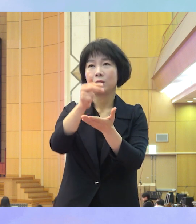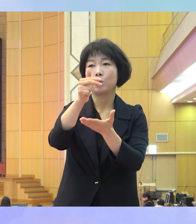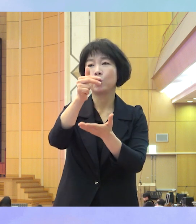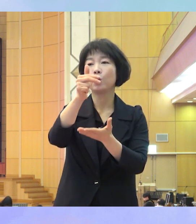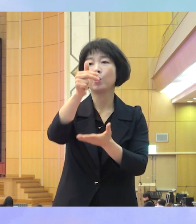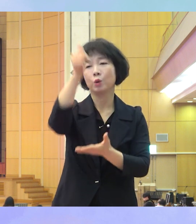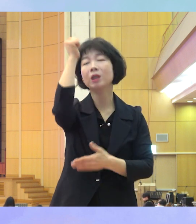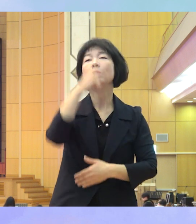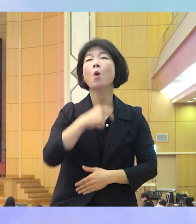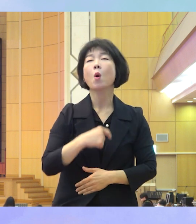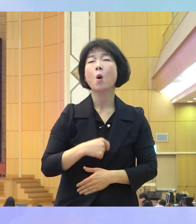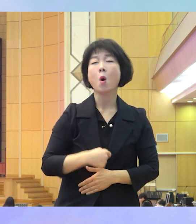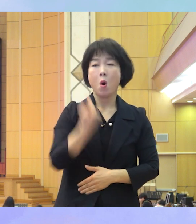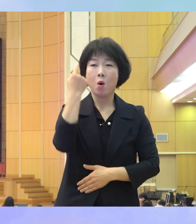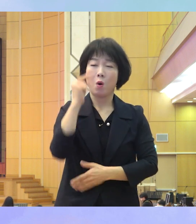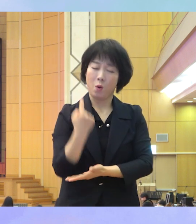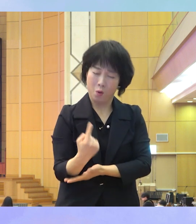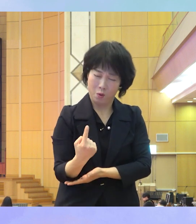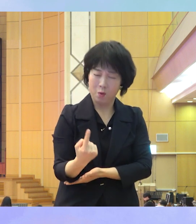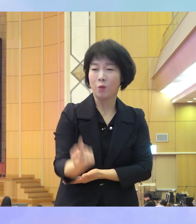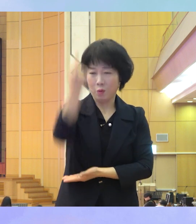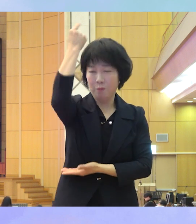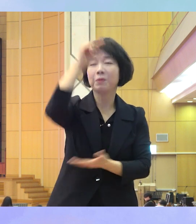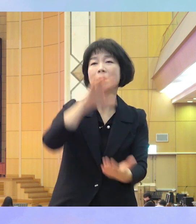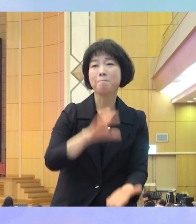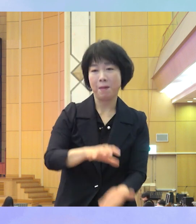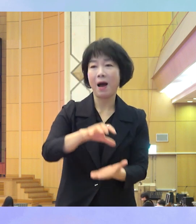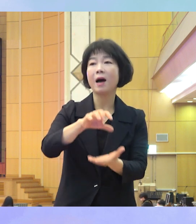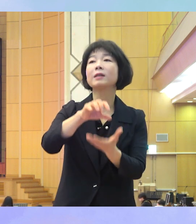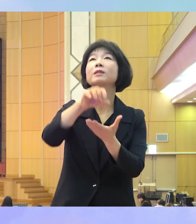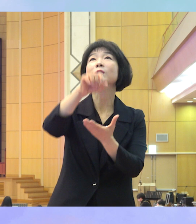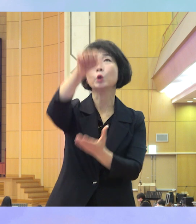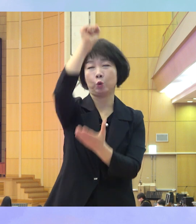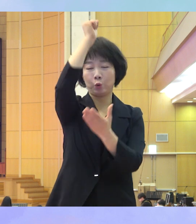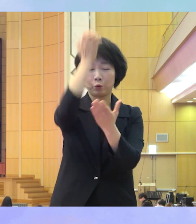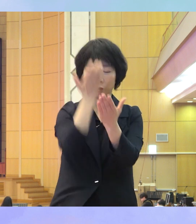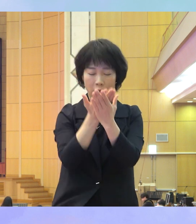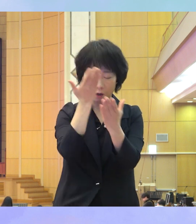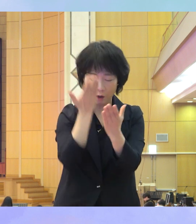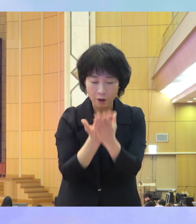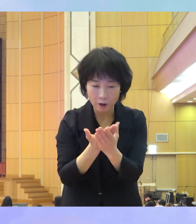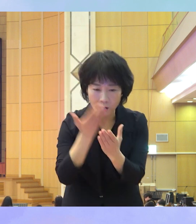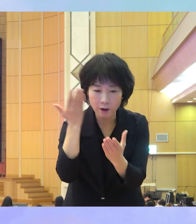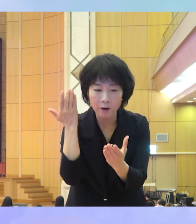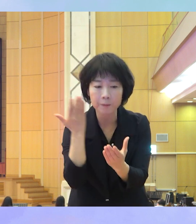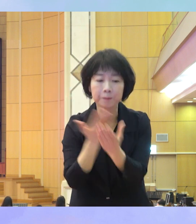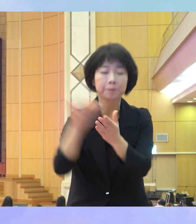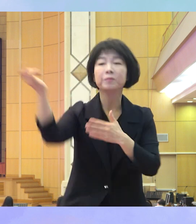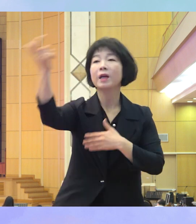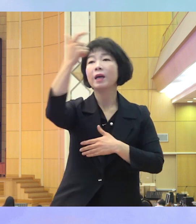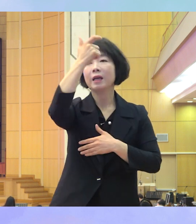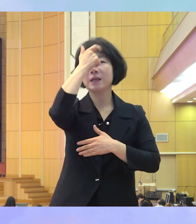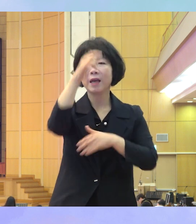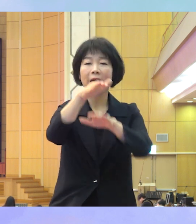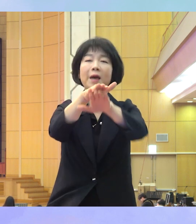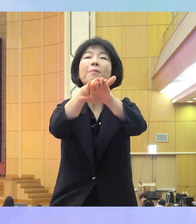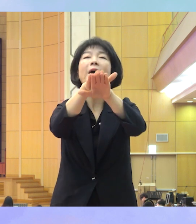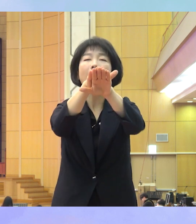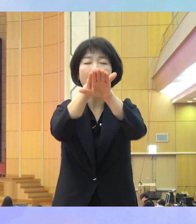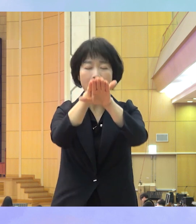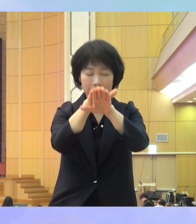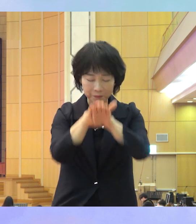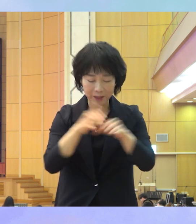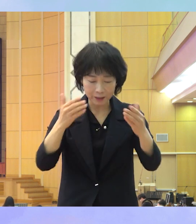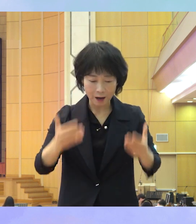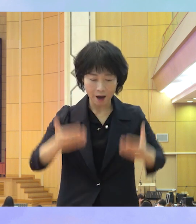찬양합니다. 주님 홀로 높임 받 찬양합니다. 예배합니다.